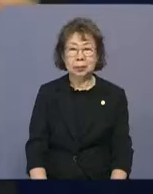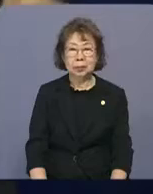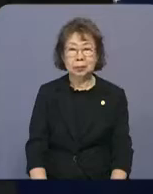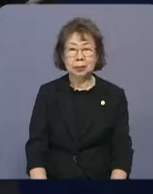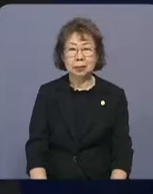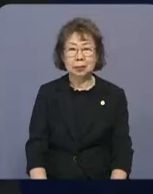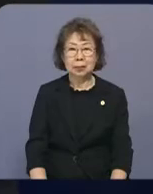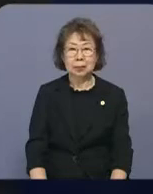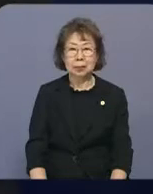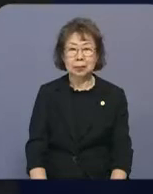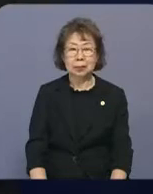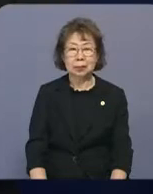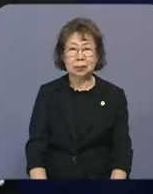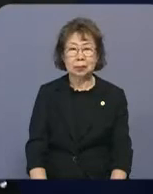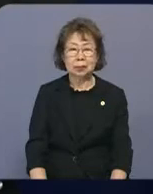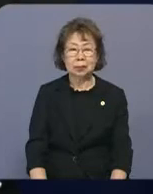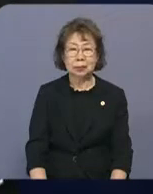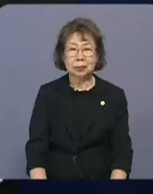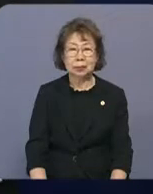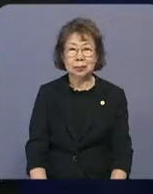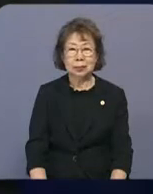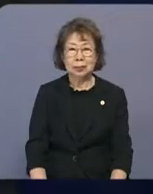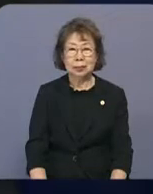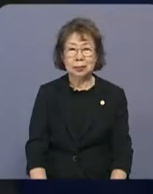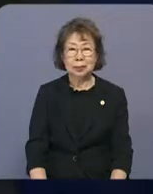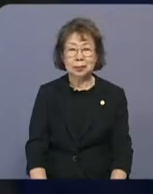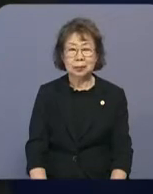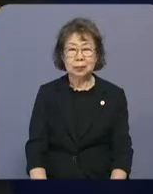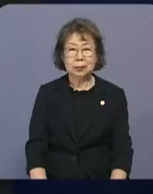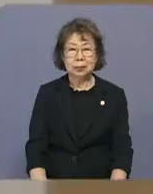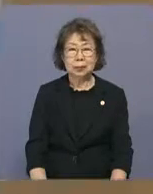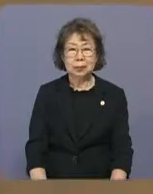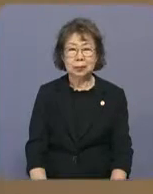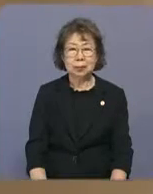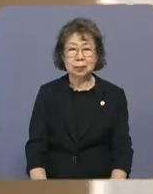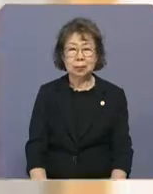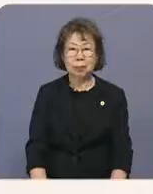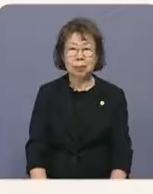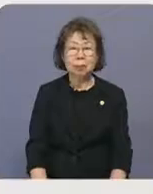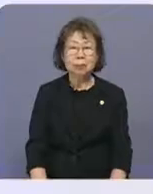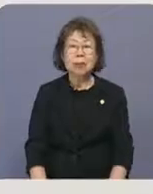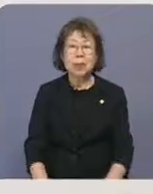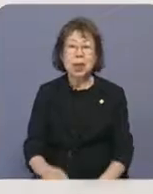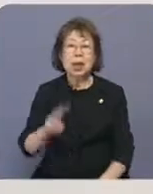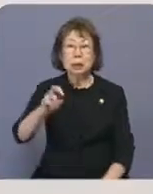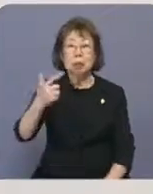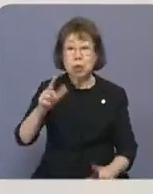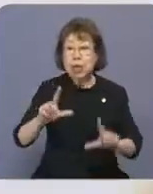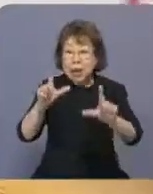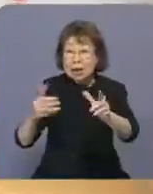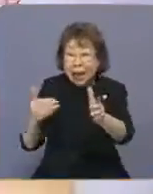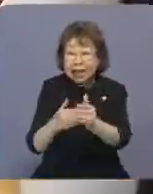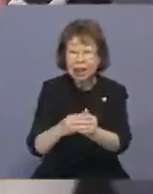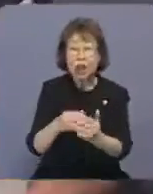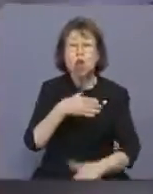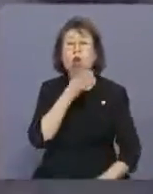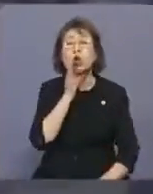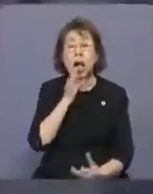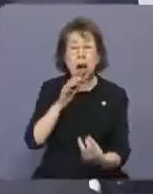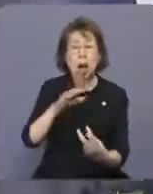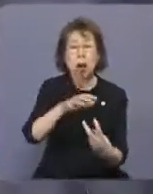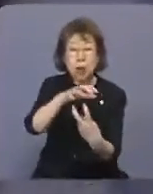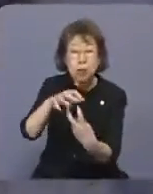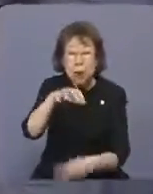복귀 전 진단 검사를 받으시길 적극 공고합니다 특히 오는 26일까지 모양 병원과